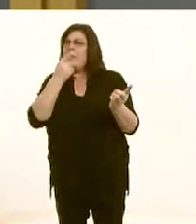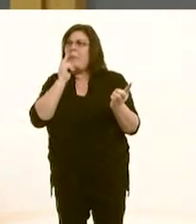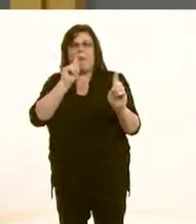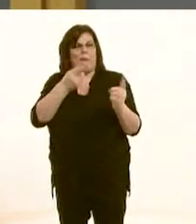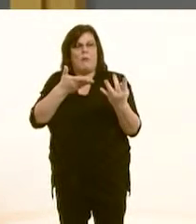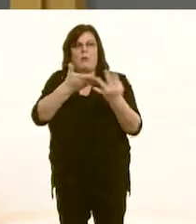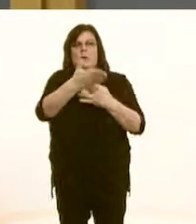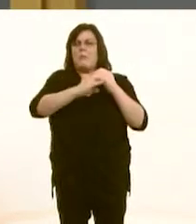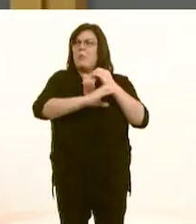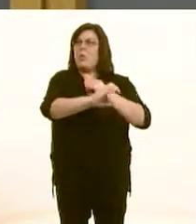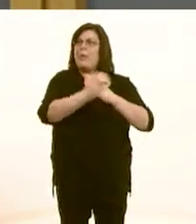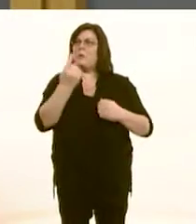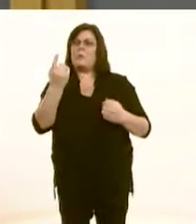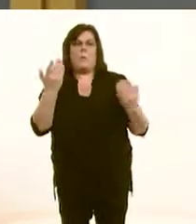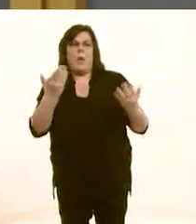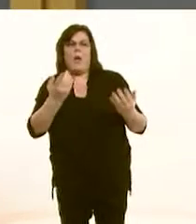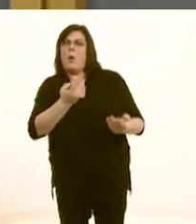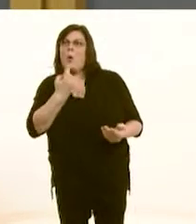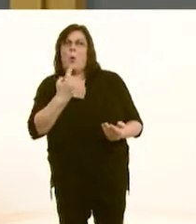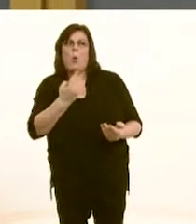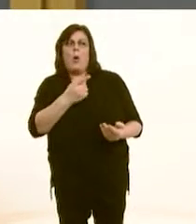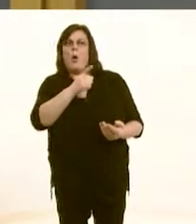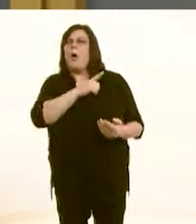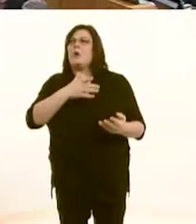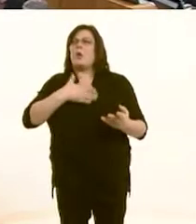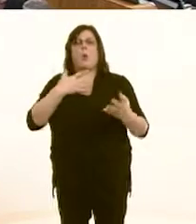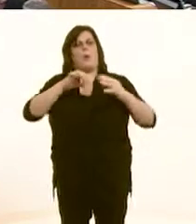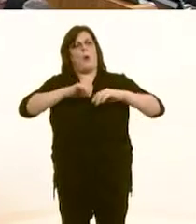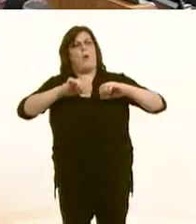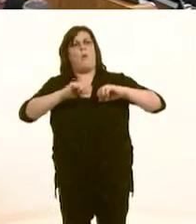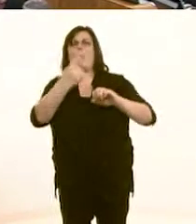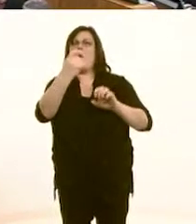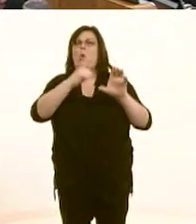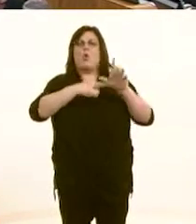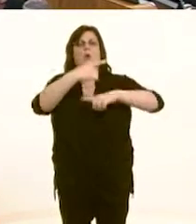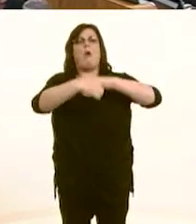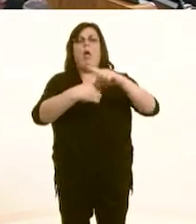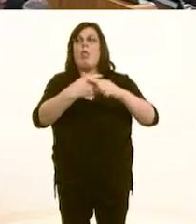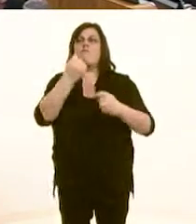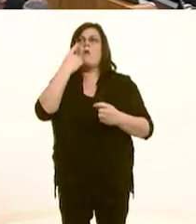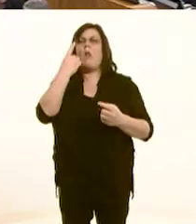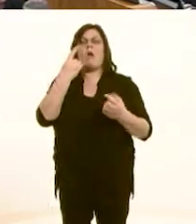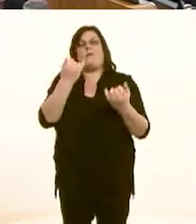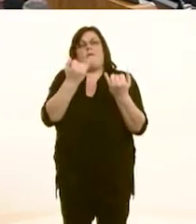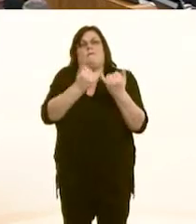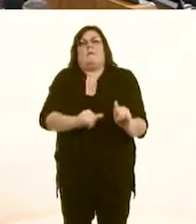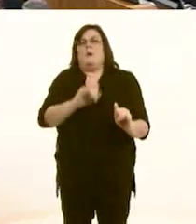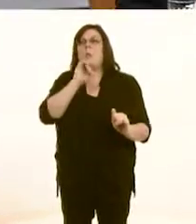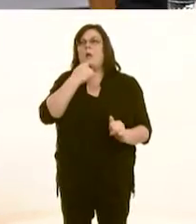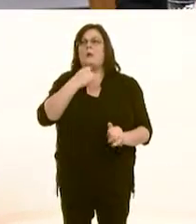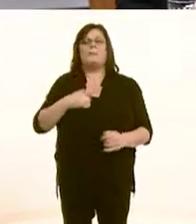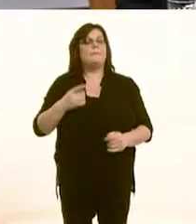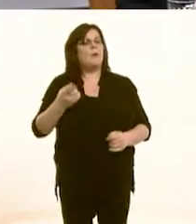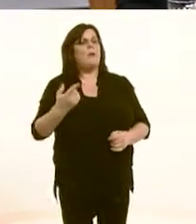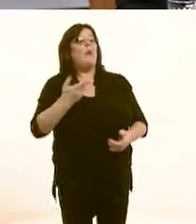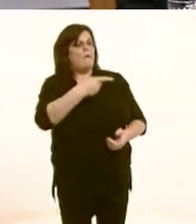yr rhaglen cyflymu Cymru cyn darganfod I bod nhw wedi colli allan. Ie, i'r bobl yna, y busnes yna, bydd rhaid ystyried ffyrdd eraill o sicrhau